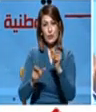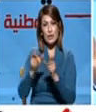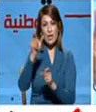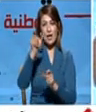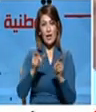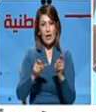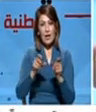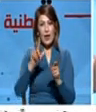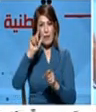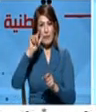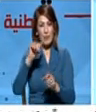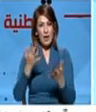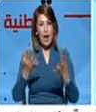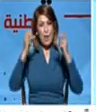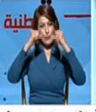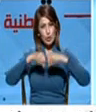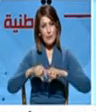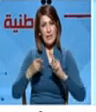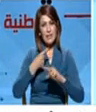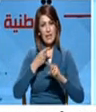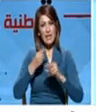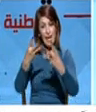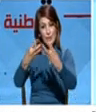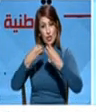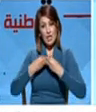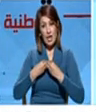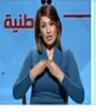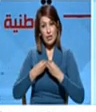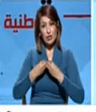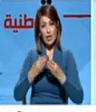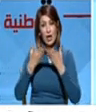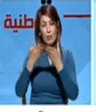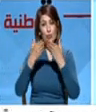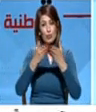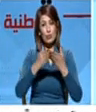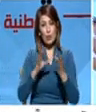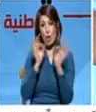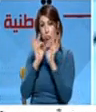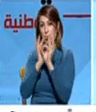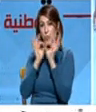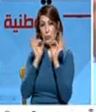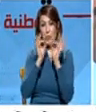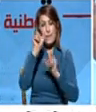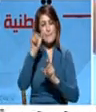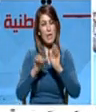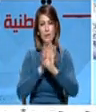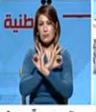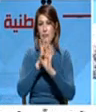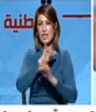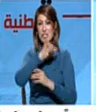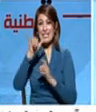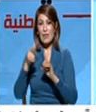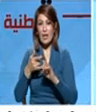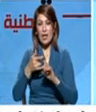الناس اللي امكانيه انهم يكونوا من تابعين بال حوالي ولكن ما تحسوا ولا حتى اجابات معنا في ناس قالوا انهم امشي